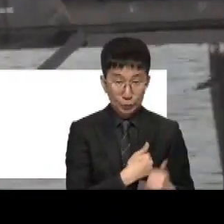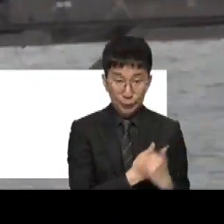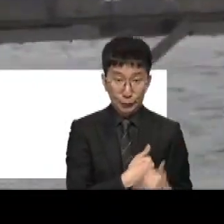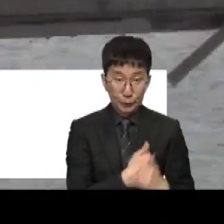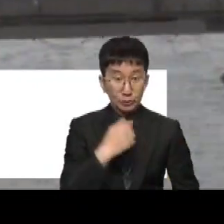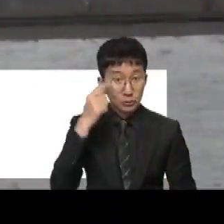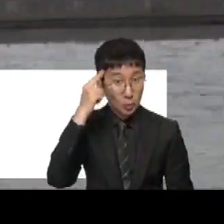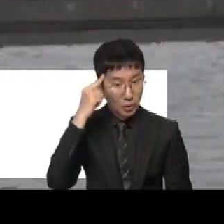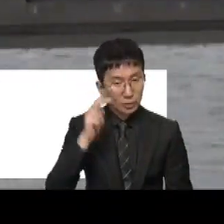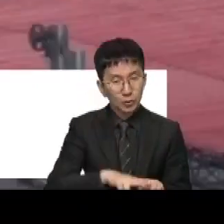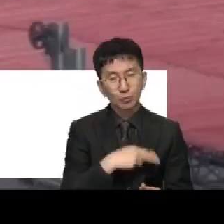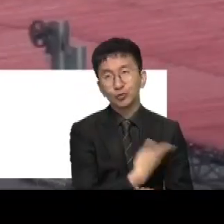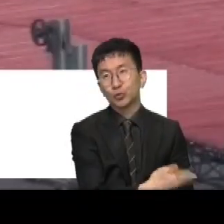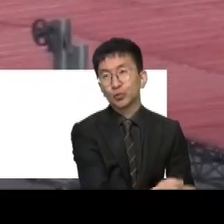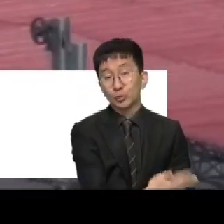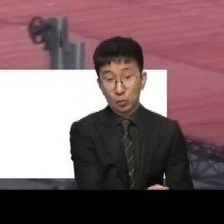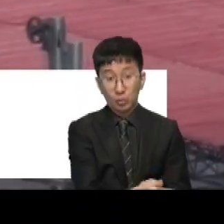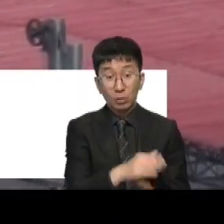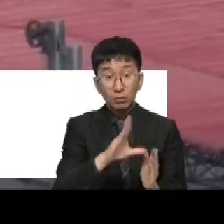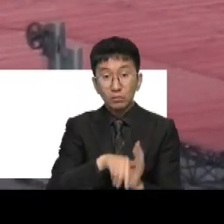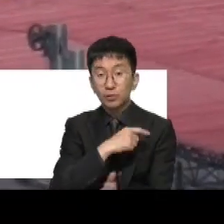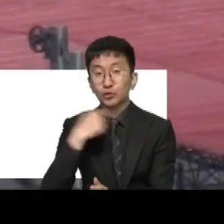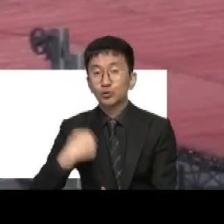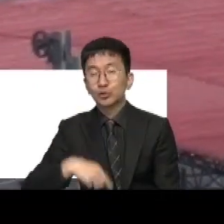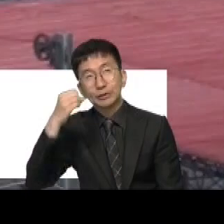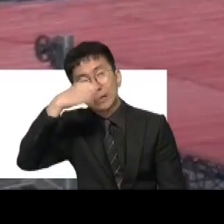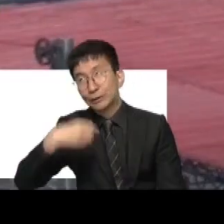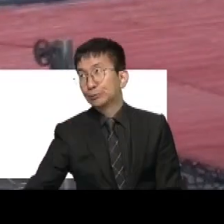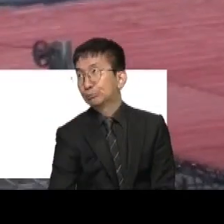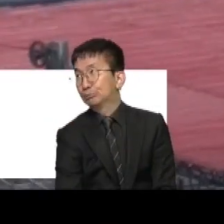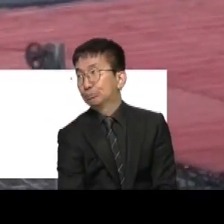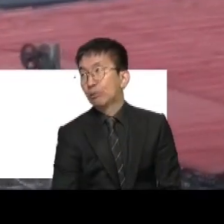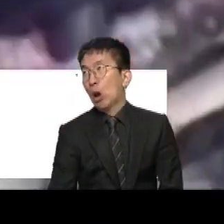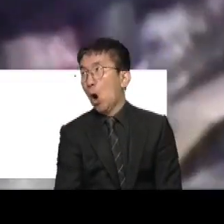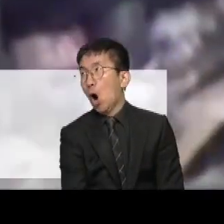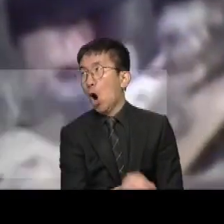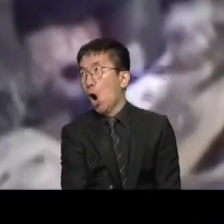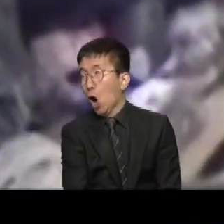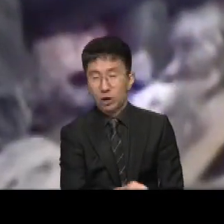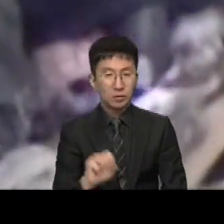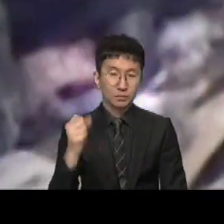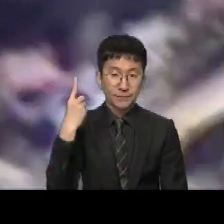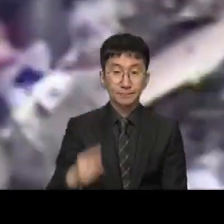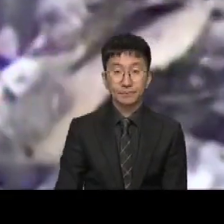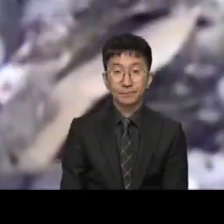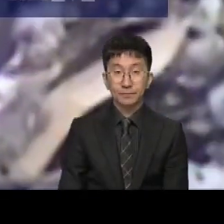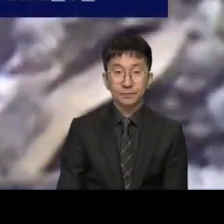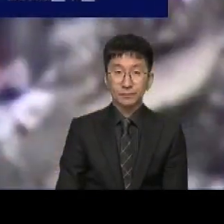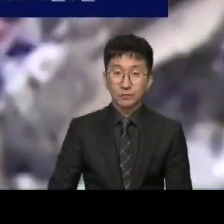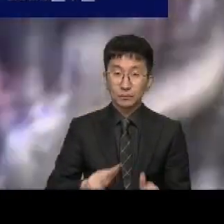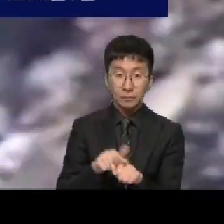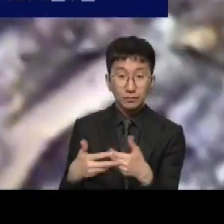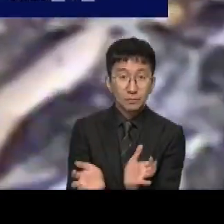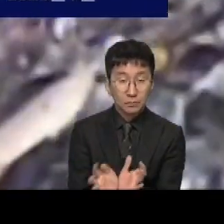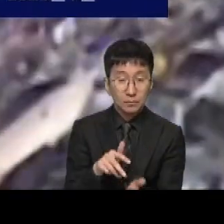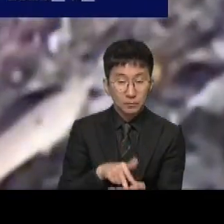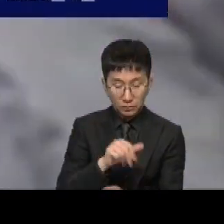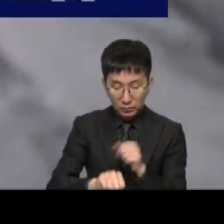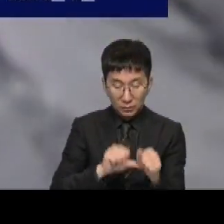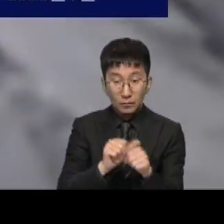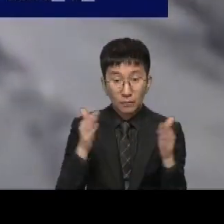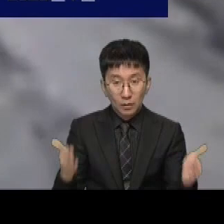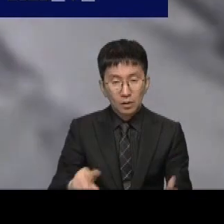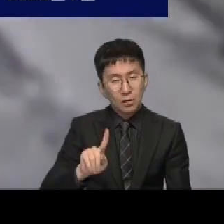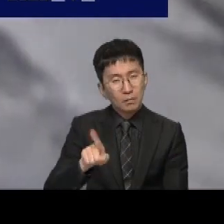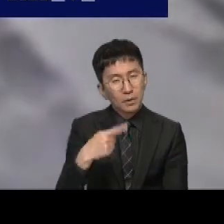중국 정부가 제재 이행에 소극적으로 임했기 때문입니다. 앞서 국정원은 최근 5년 평균